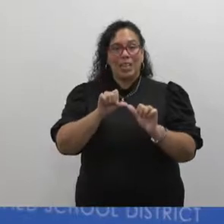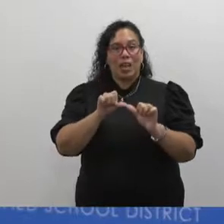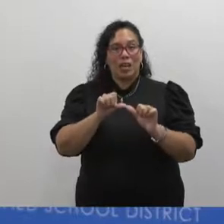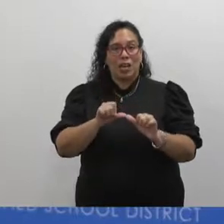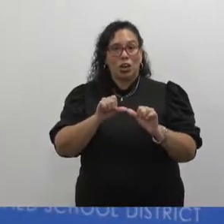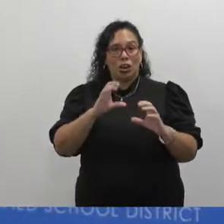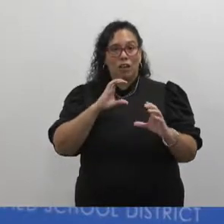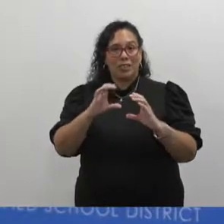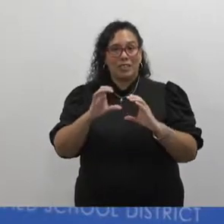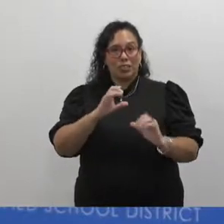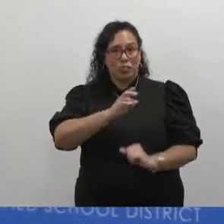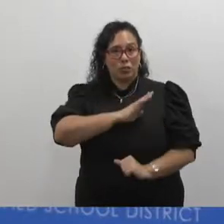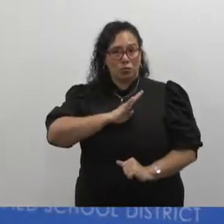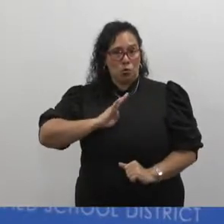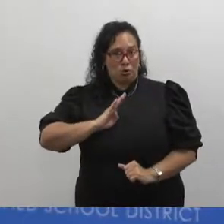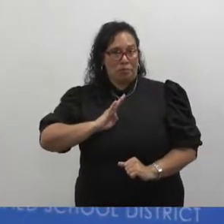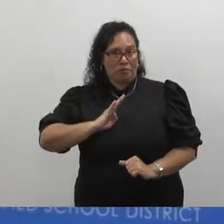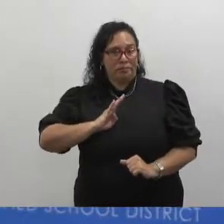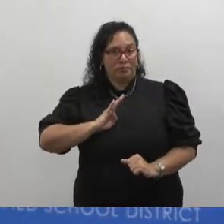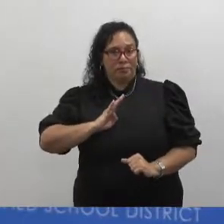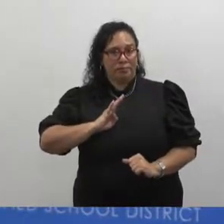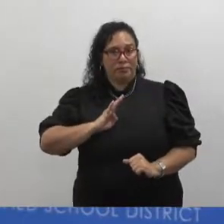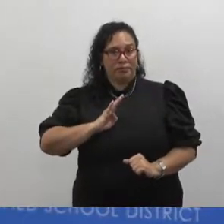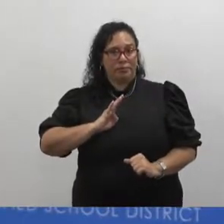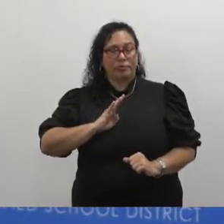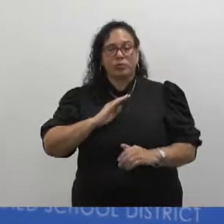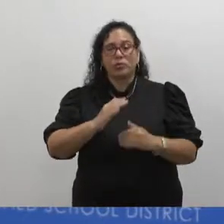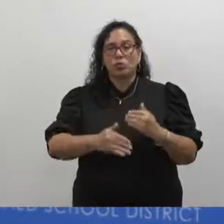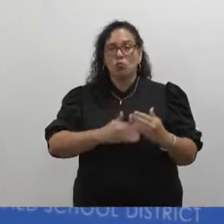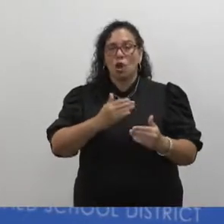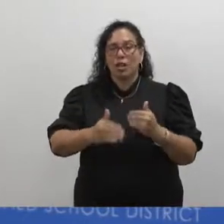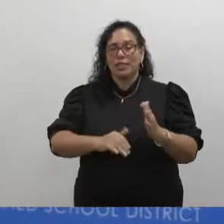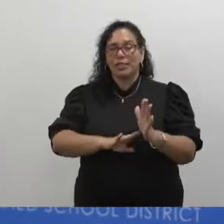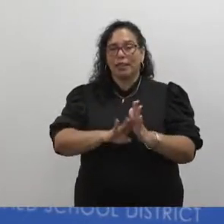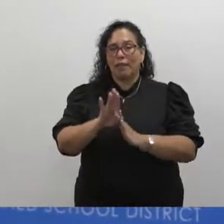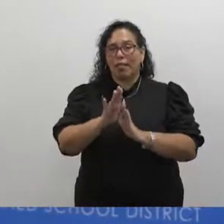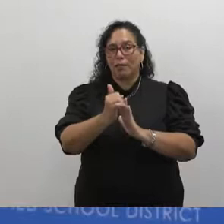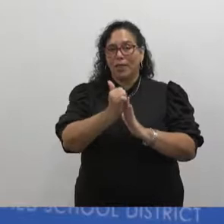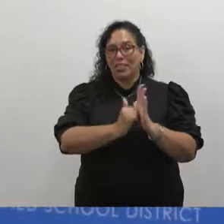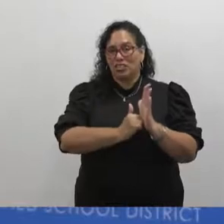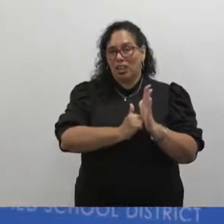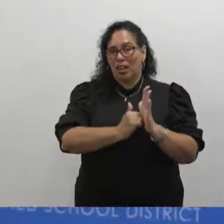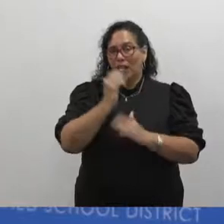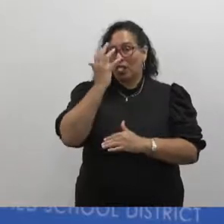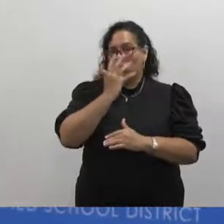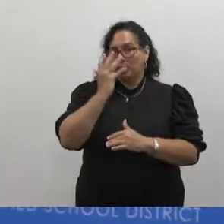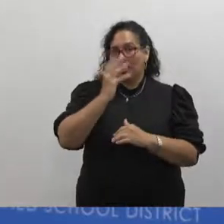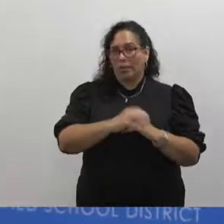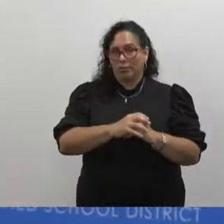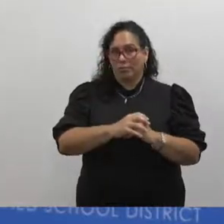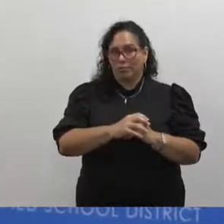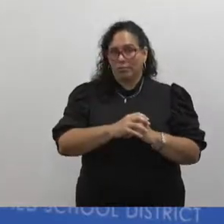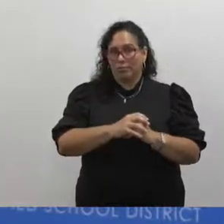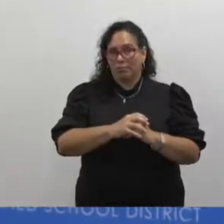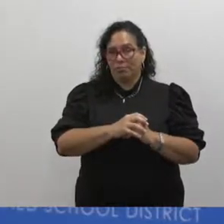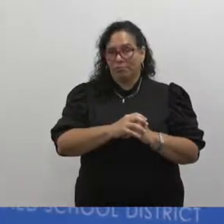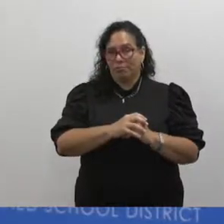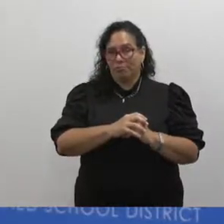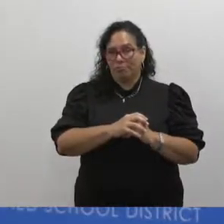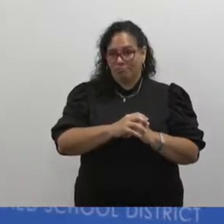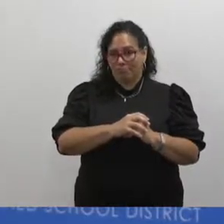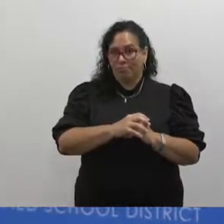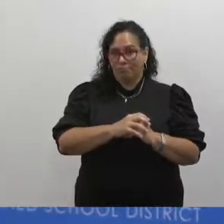dương nằm bên to cá chê chê khnề, tha tầm nào cá âm pi phơ bằng